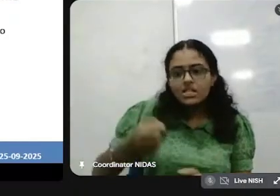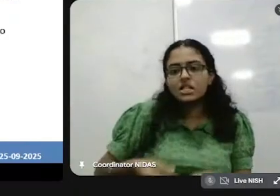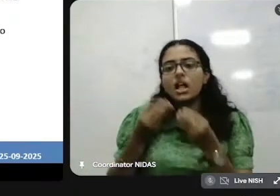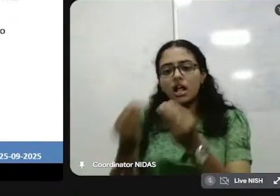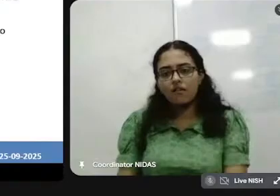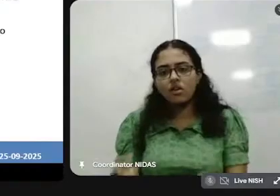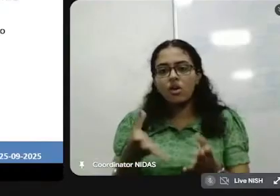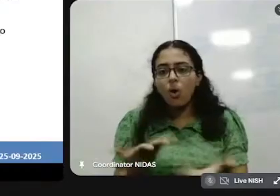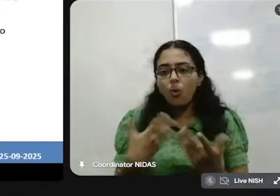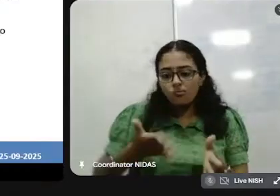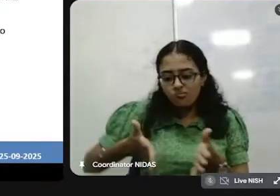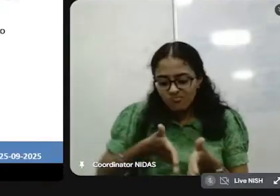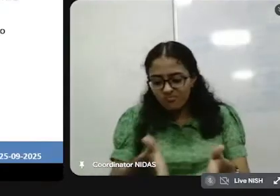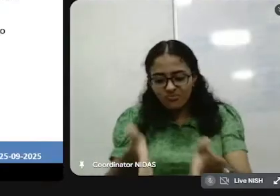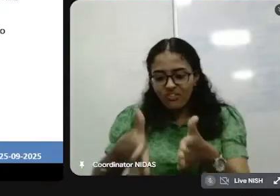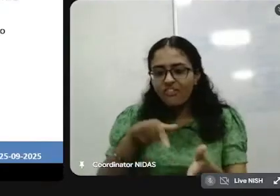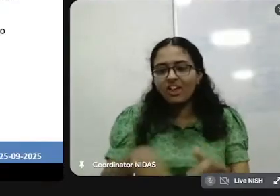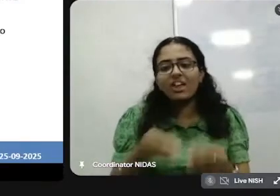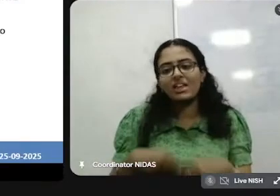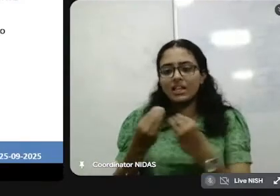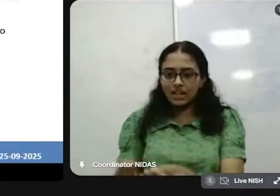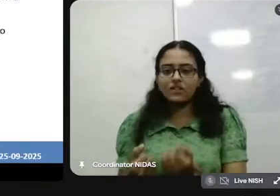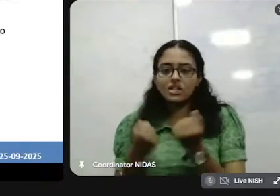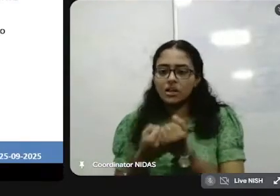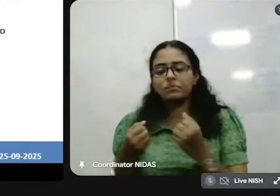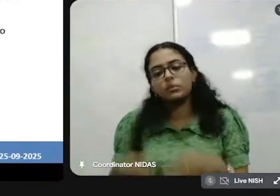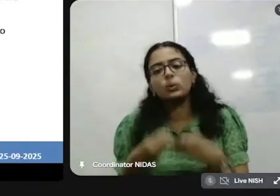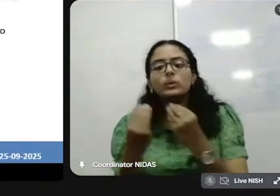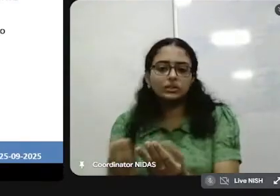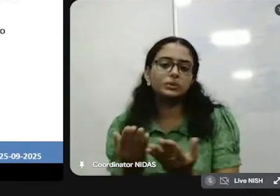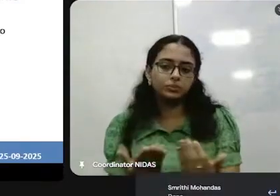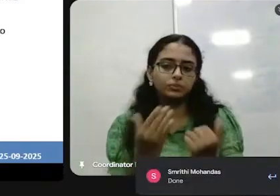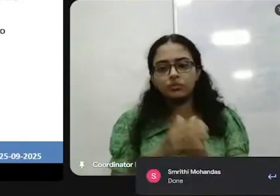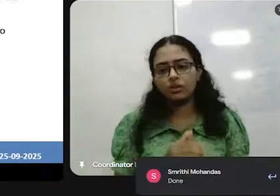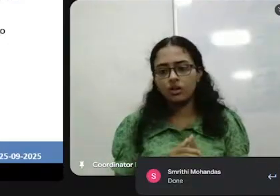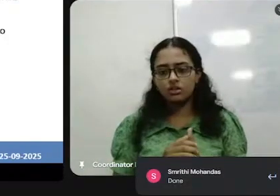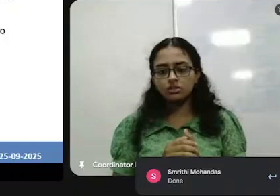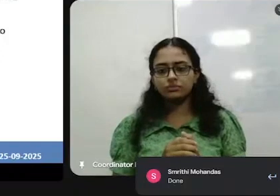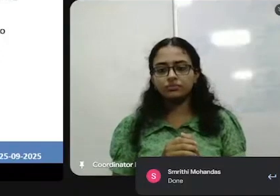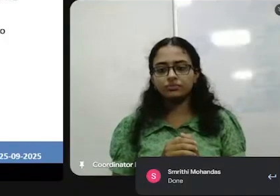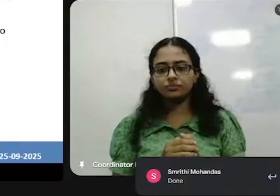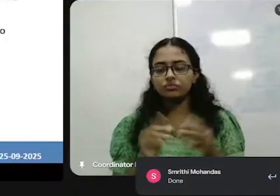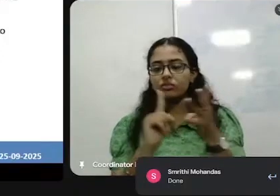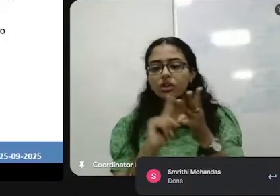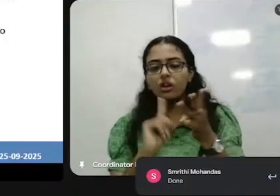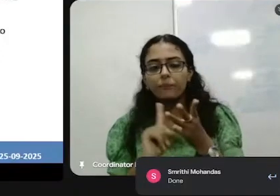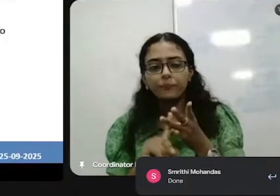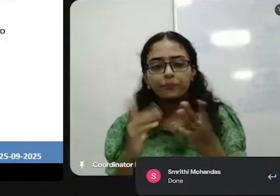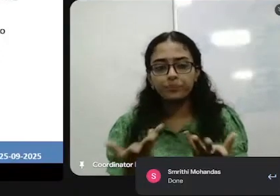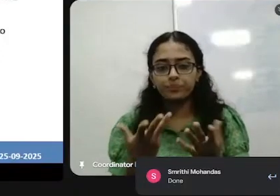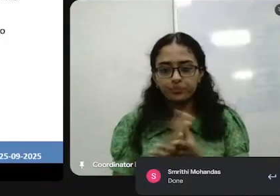നടക്കാൻ അനുയോജ്യമായ രീതിയിൽ നമ്മൾ മാറ്റിക്കൊടുക്കുക. അതായത് നമ്മൾ സൊല്യൂഷൻ കണ്ടെത്തുകയാണ് അവിടെ ചെയ്യുന്നത്. മൂന്നാമത്തെ രീതി എന്ന്